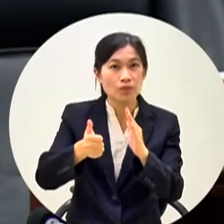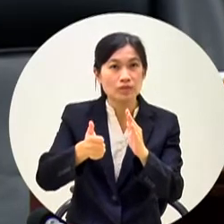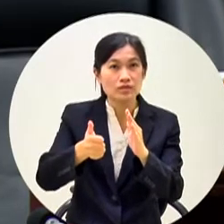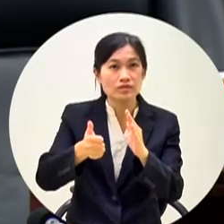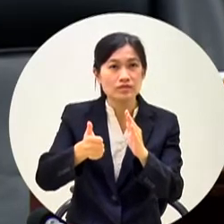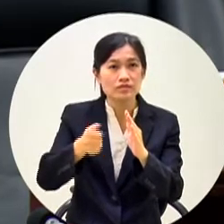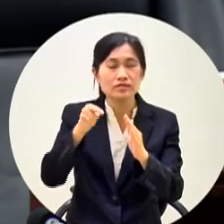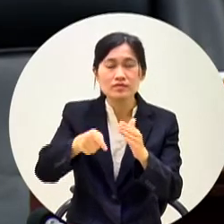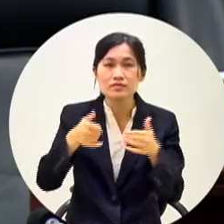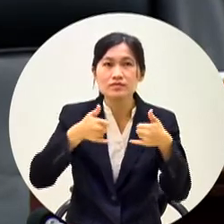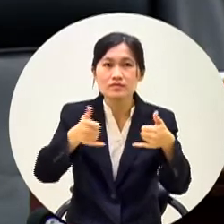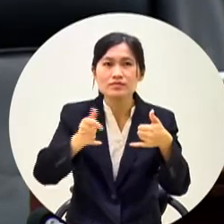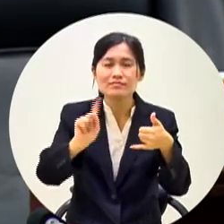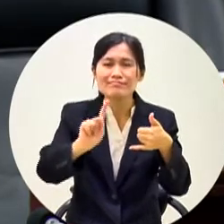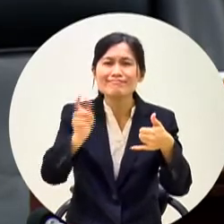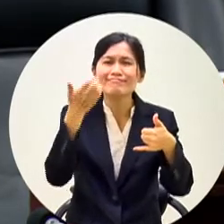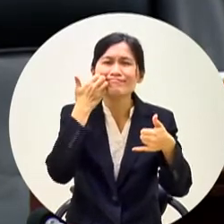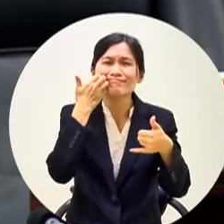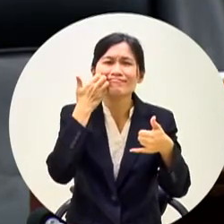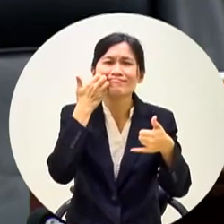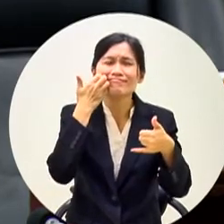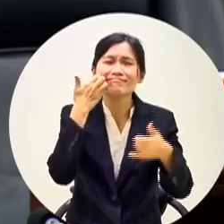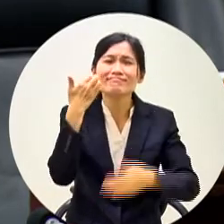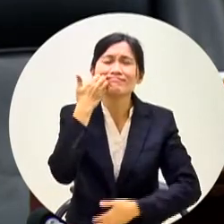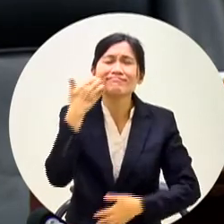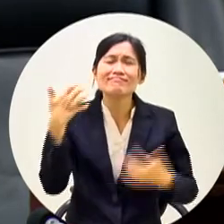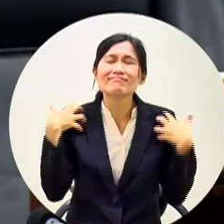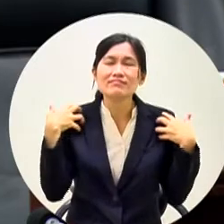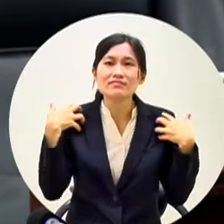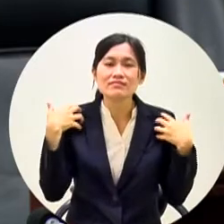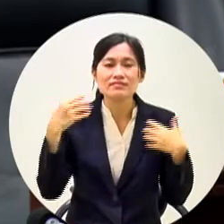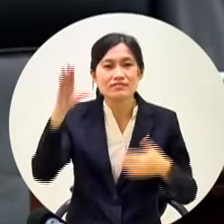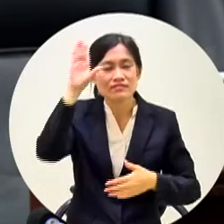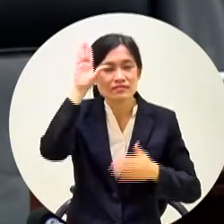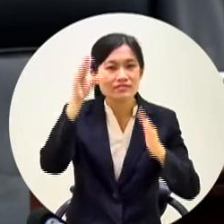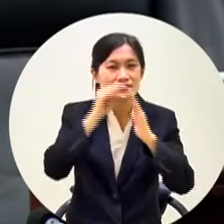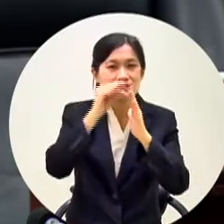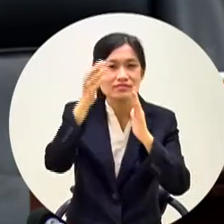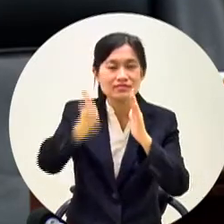这条路是啥物负责啊？ 苏局长，请答复。